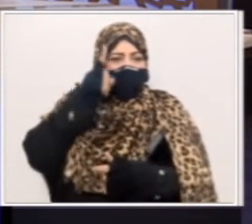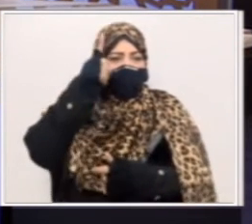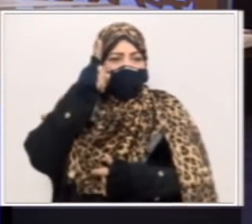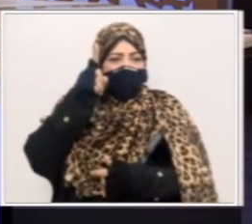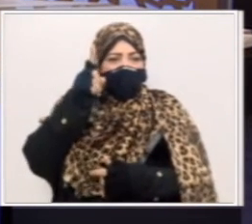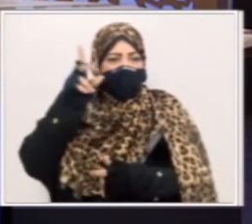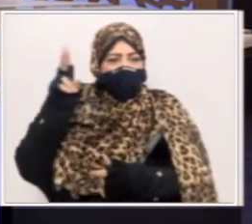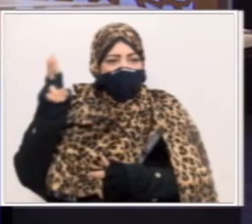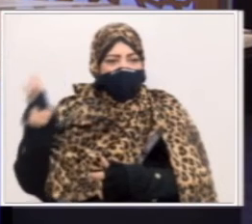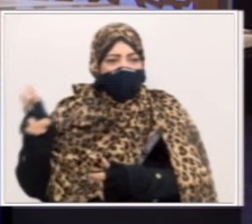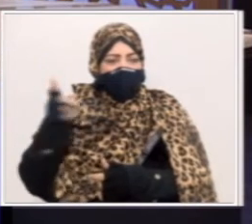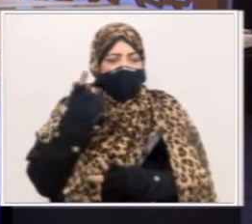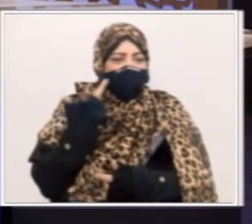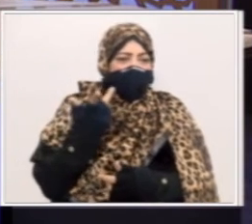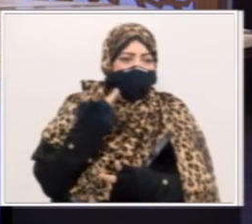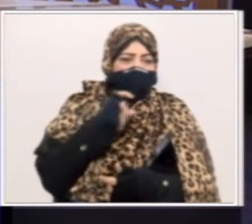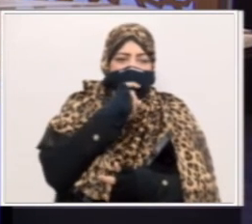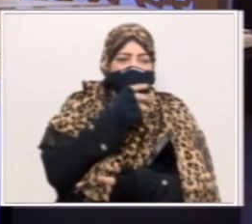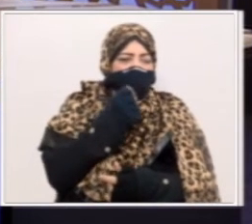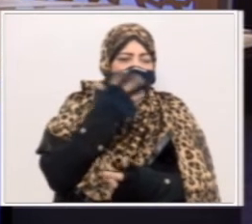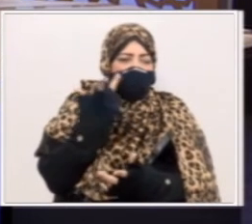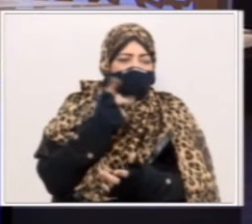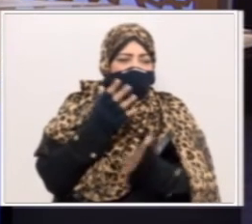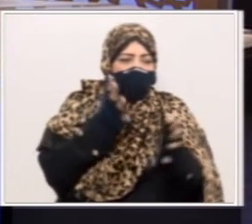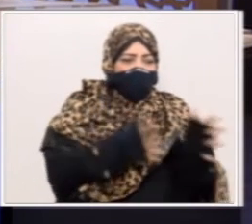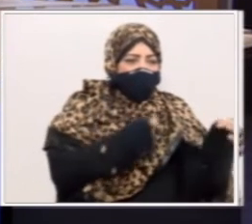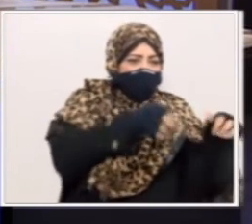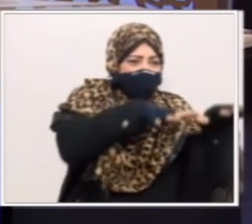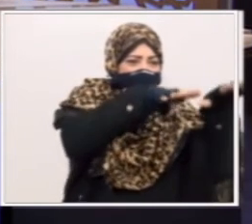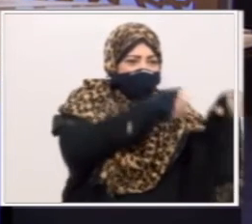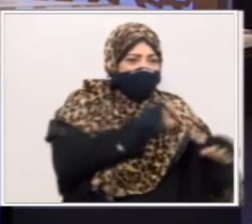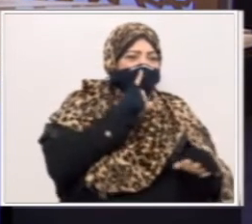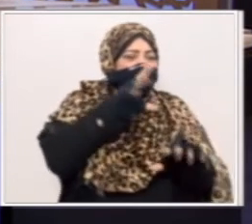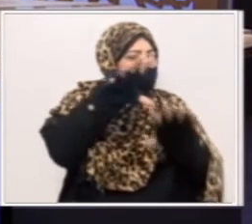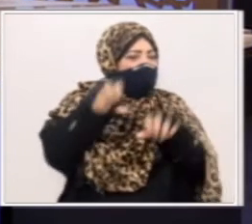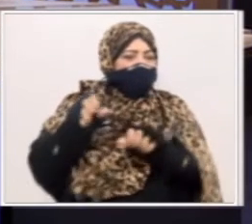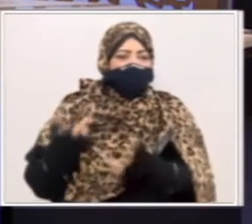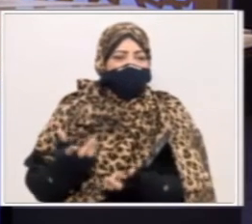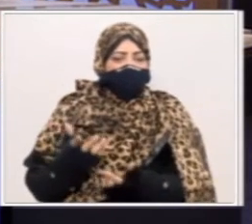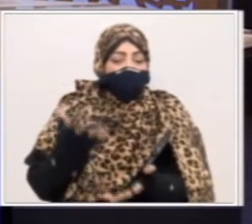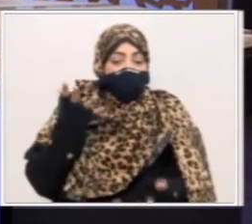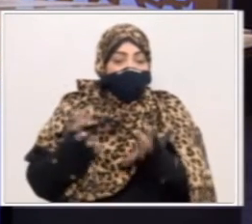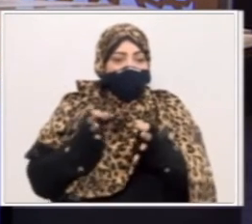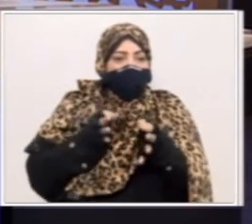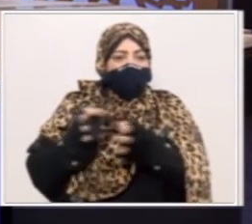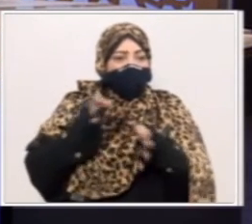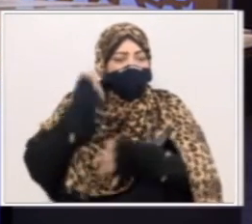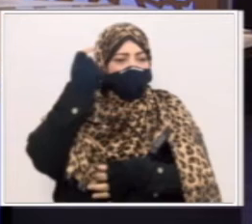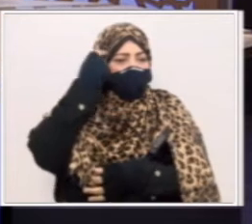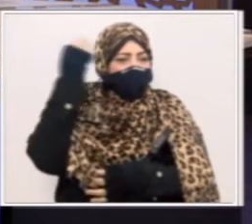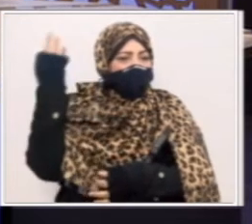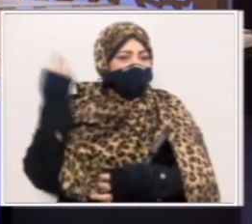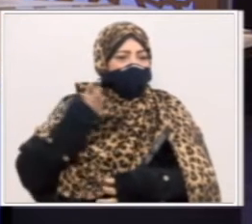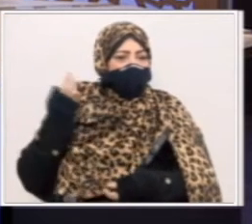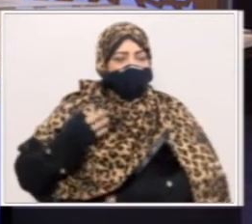يعطي أمهم وهو بكامل قواه العقلية في حياته؟ هو الآن يبي يقسم عليهم شيء من أمواله وهو حي، هذا